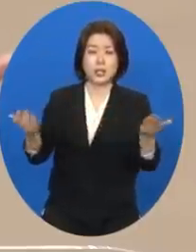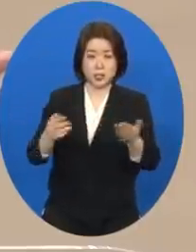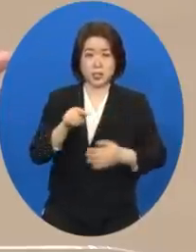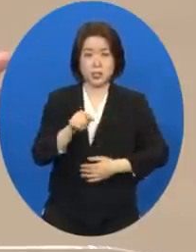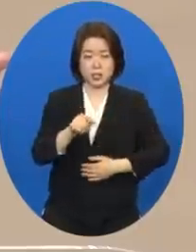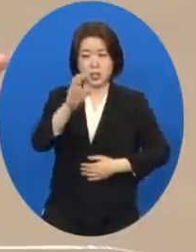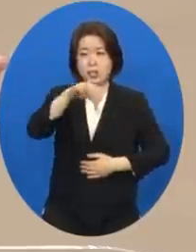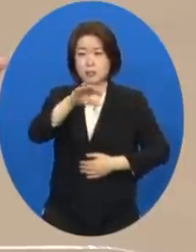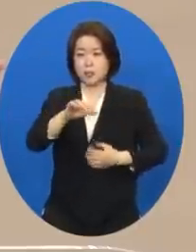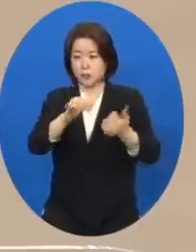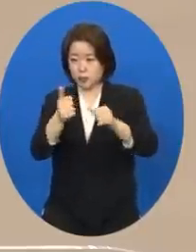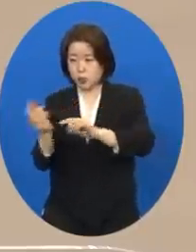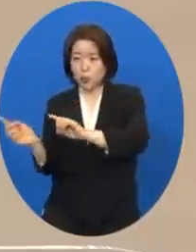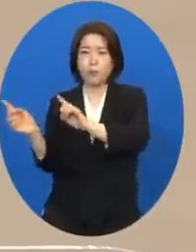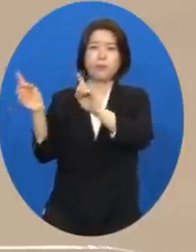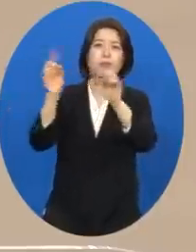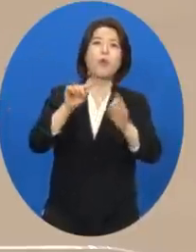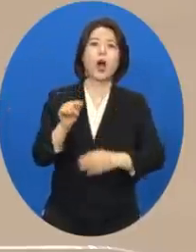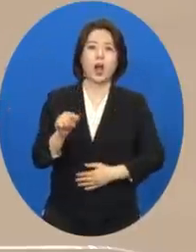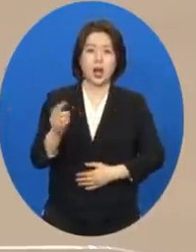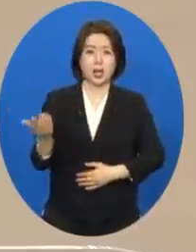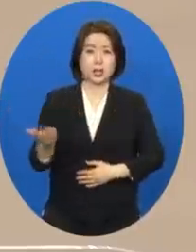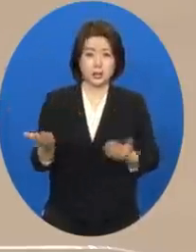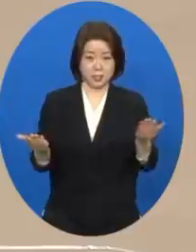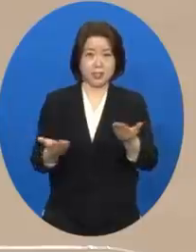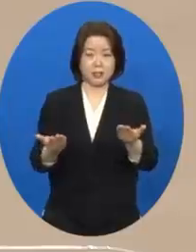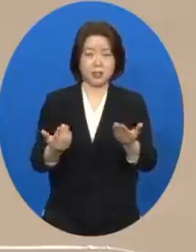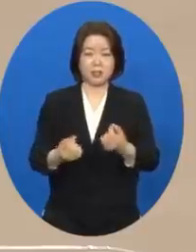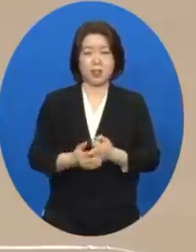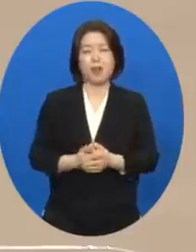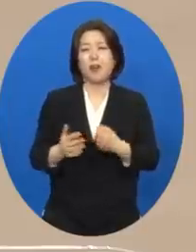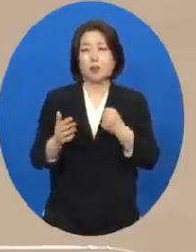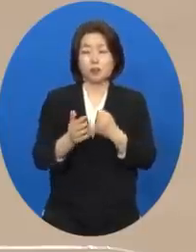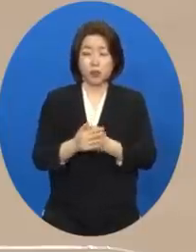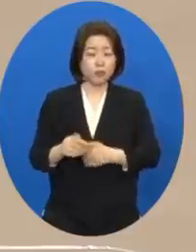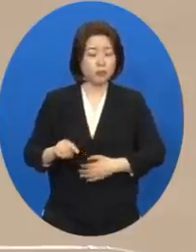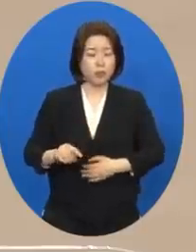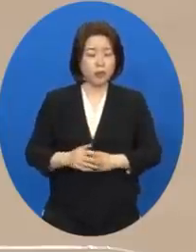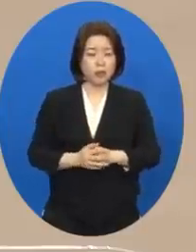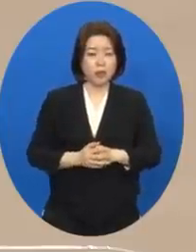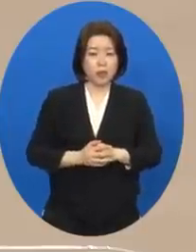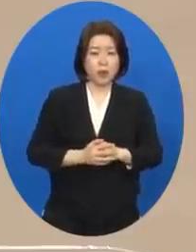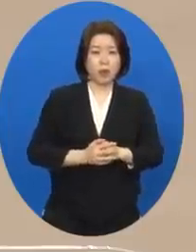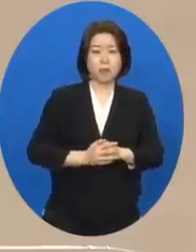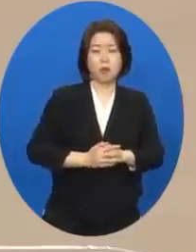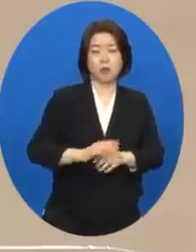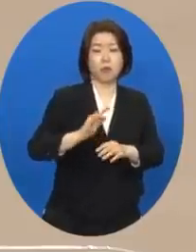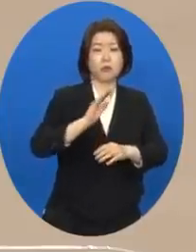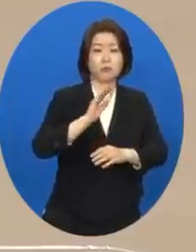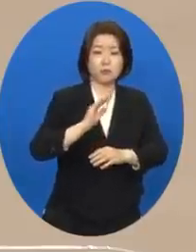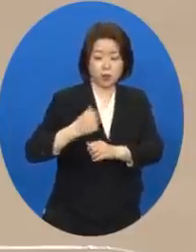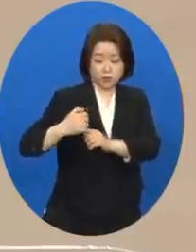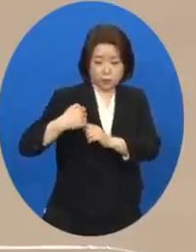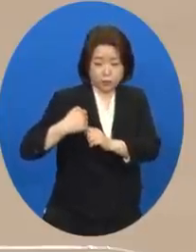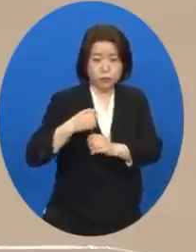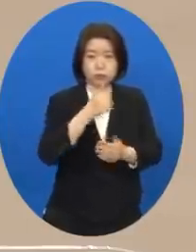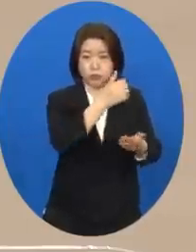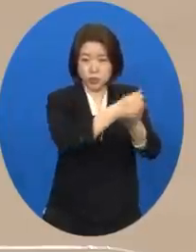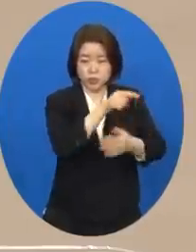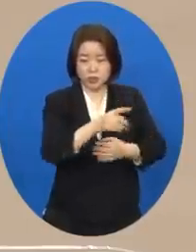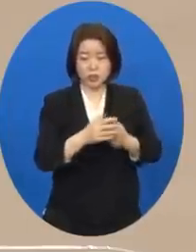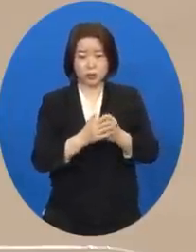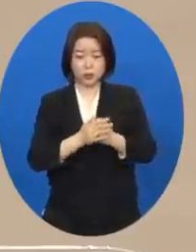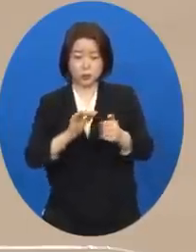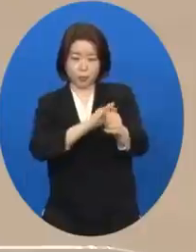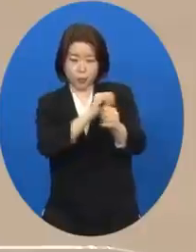사건 해야 돼 그렇게 예수님께서 굳이 빌라도에게 해도 랑 이에게 찾아가서 복수하고